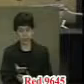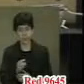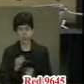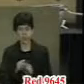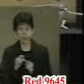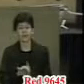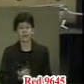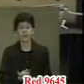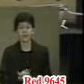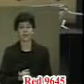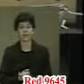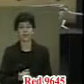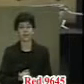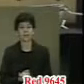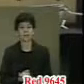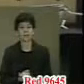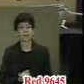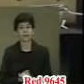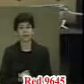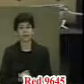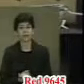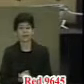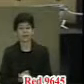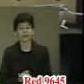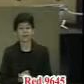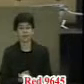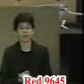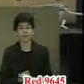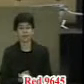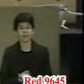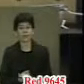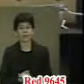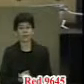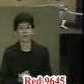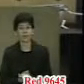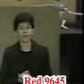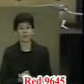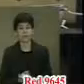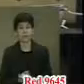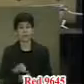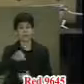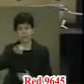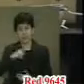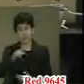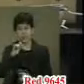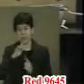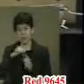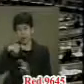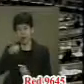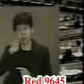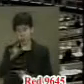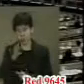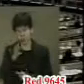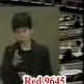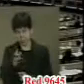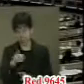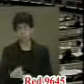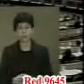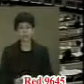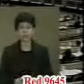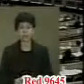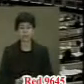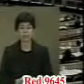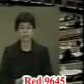คชาติประชาพรรคพลังประชาชนนะครับคุณจตุพรพรหมพันธ์เชิญก็อันดับแรก